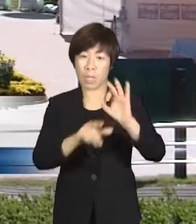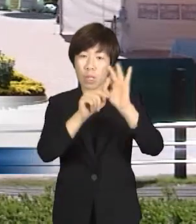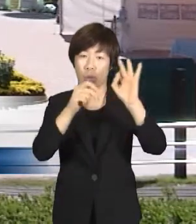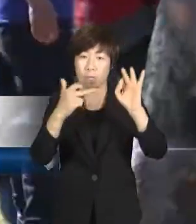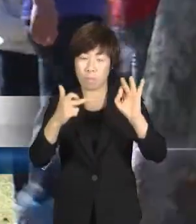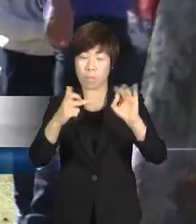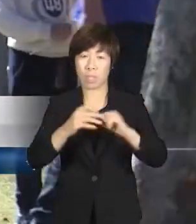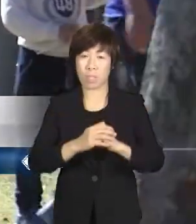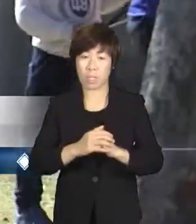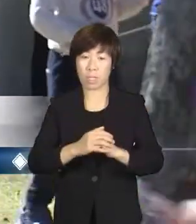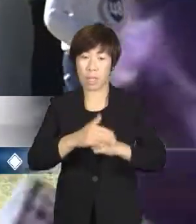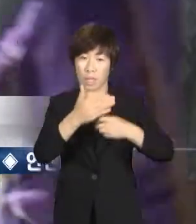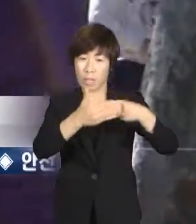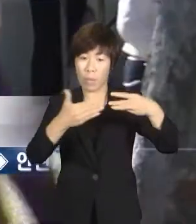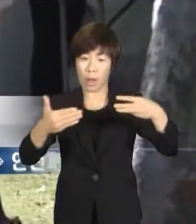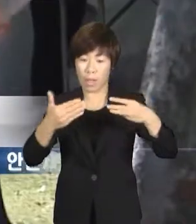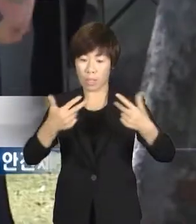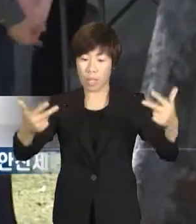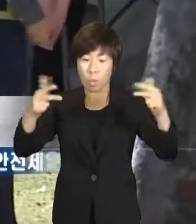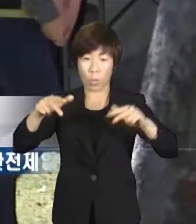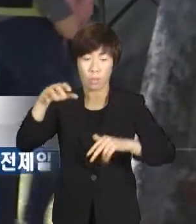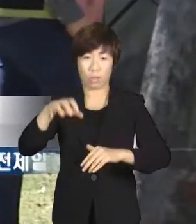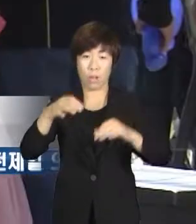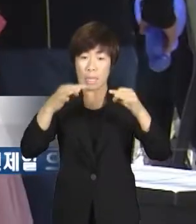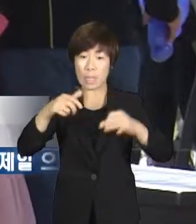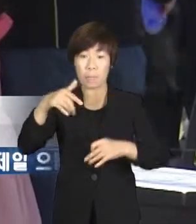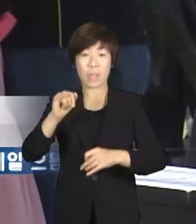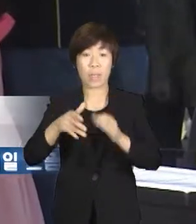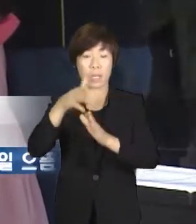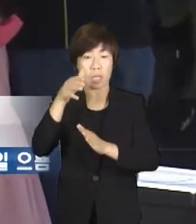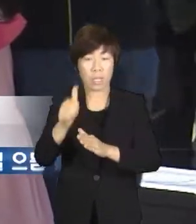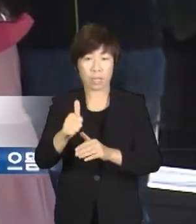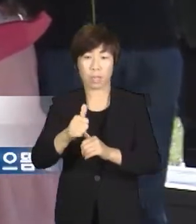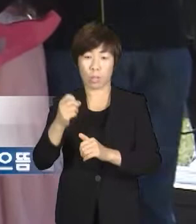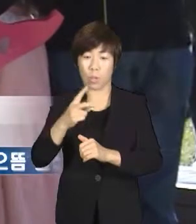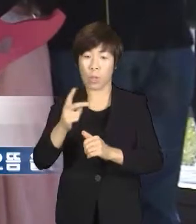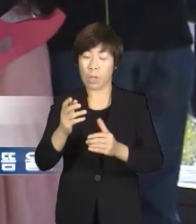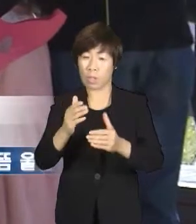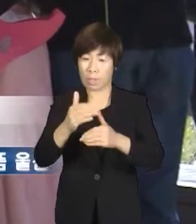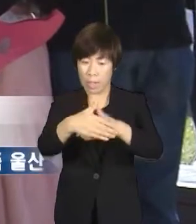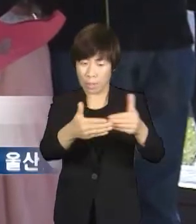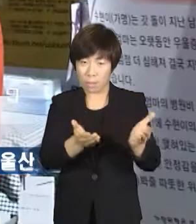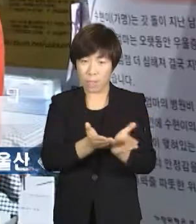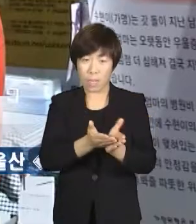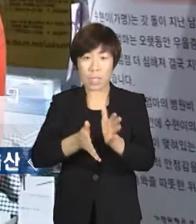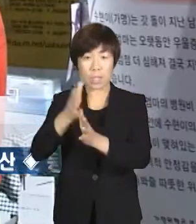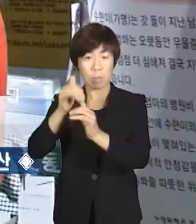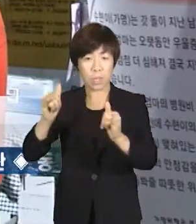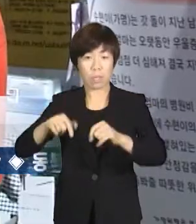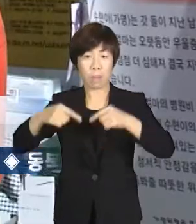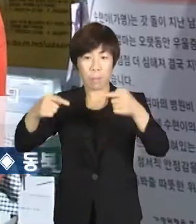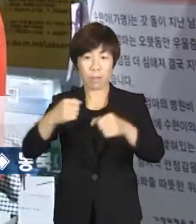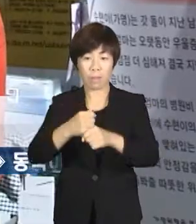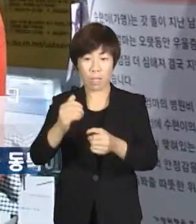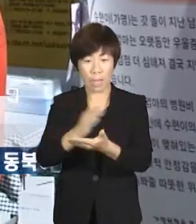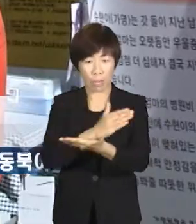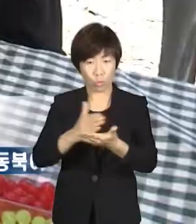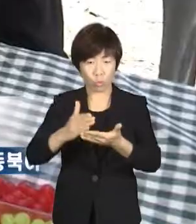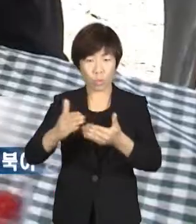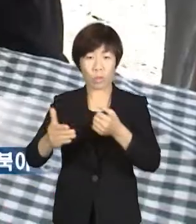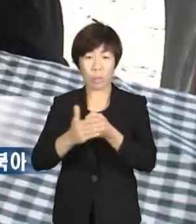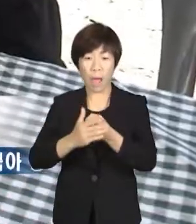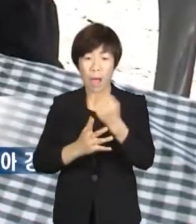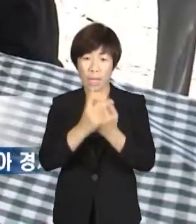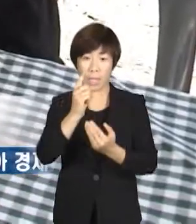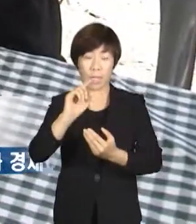지난 10월 17일 태화강 대공원 만남의 광장에서는 김기현 시장과 나눔기관단체, 시민들이 참여한 가운데 나눔으로 하나